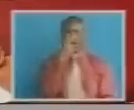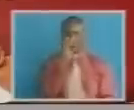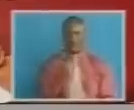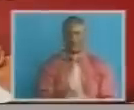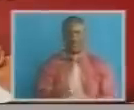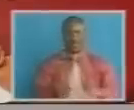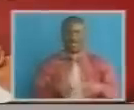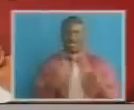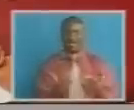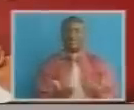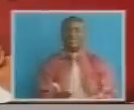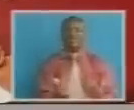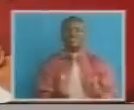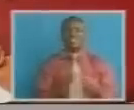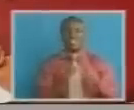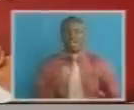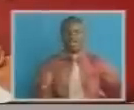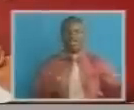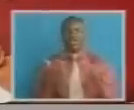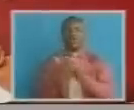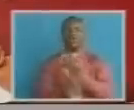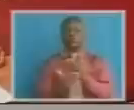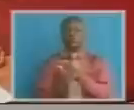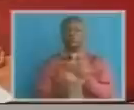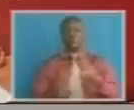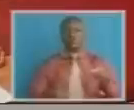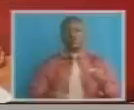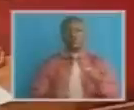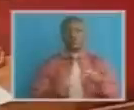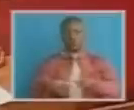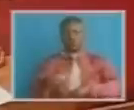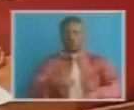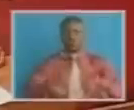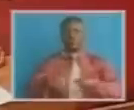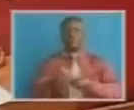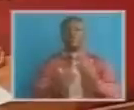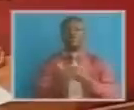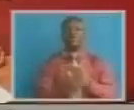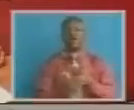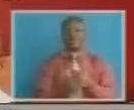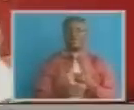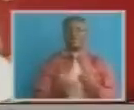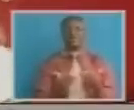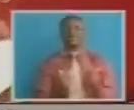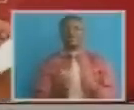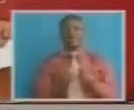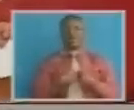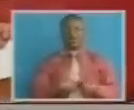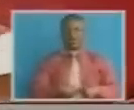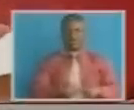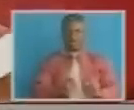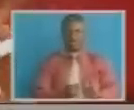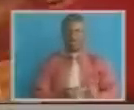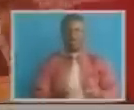uchumi wa nchi kwani Siku za kazi wafanyakazi na wafanyiashara walio wengi huwa wanatekeleza majukumu Yao ya kikazi ya kujipatia